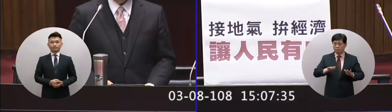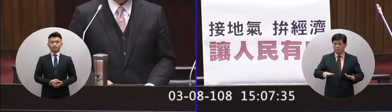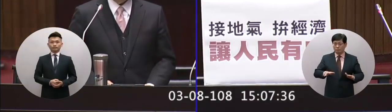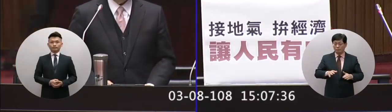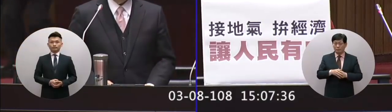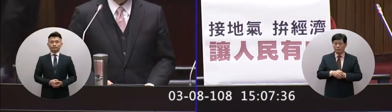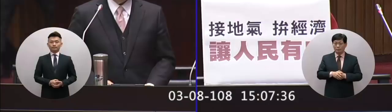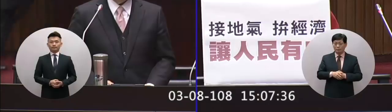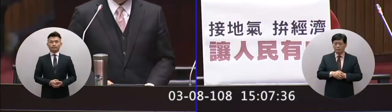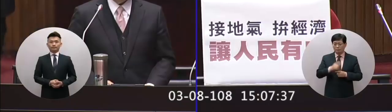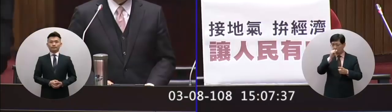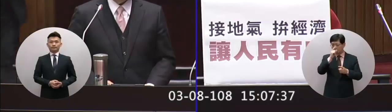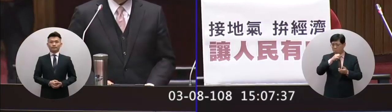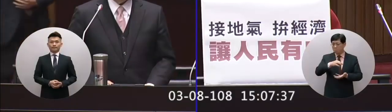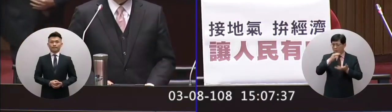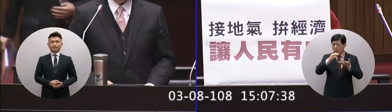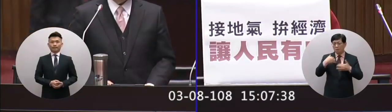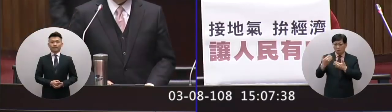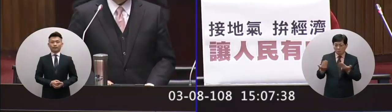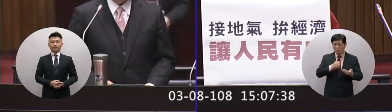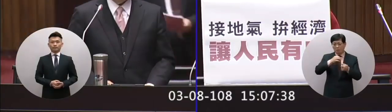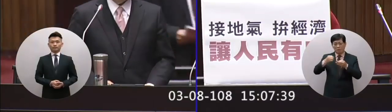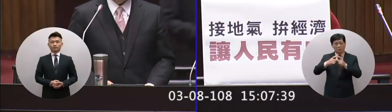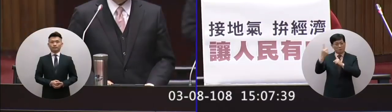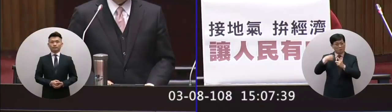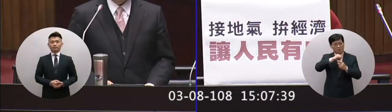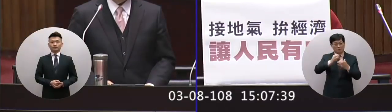在呢一直在谈这个欢迎台商